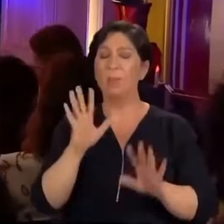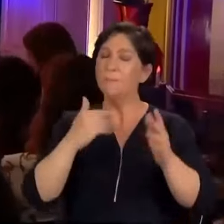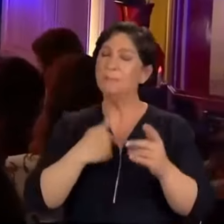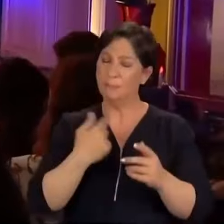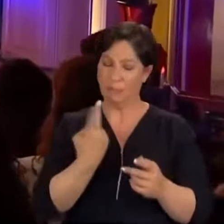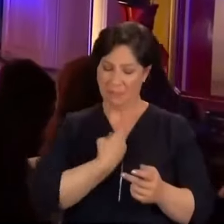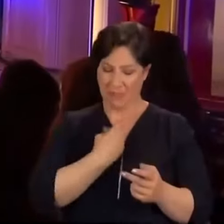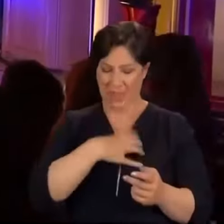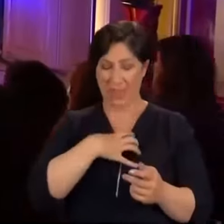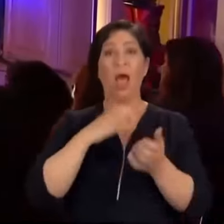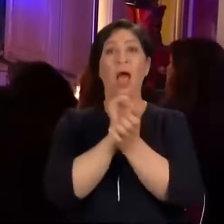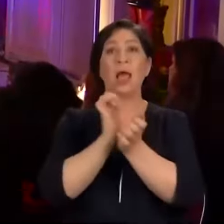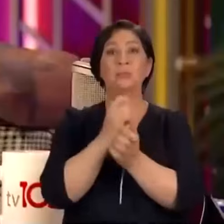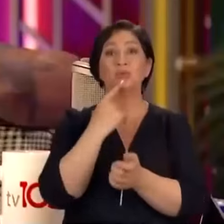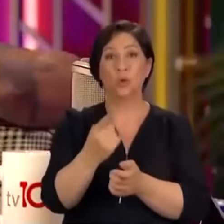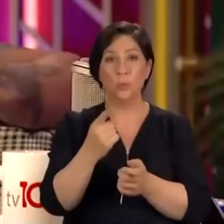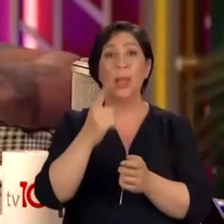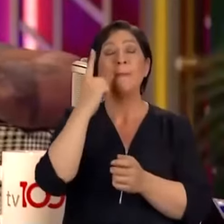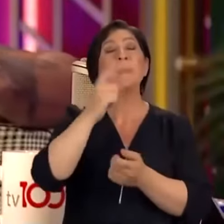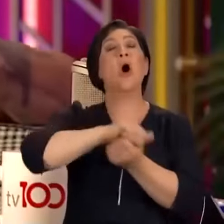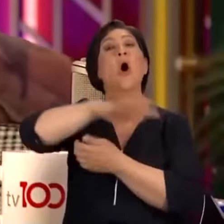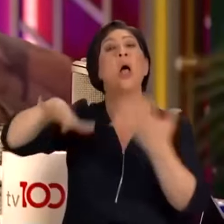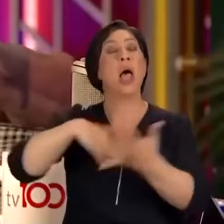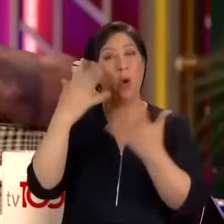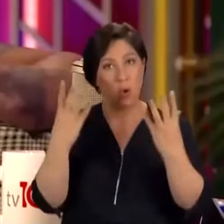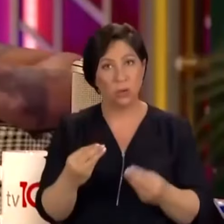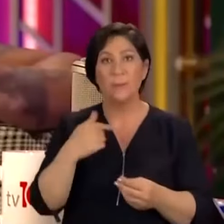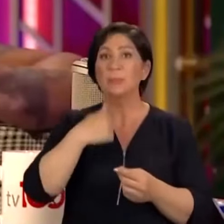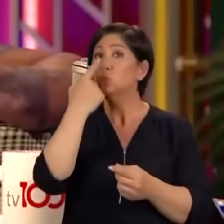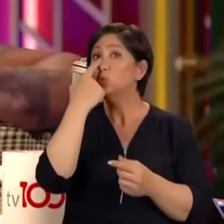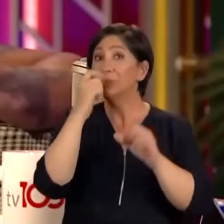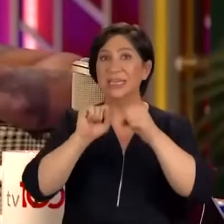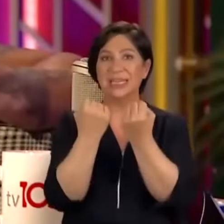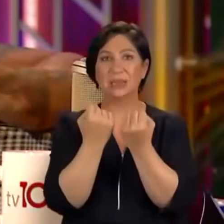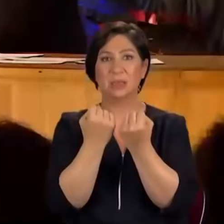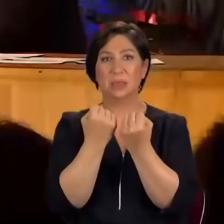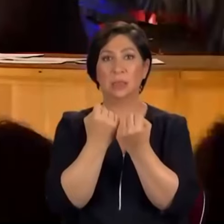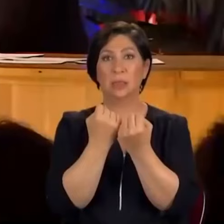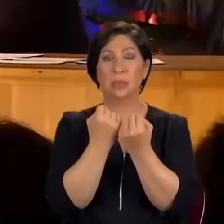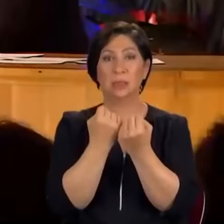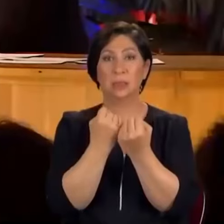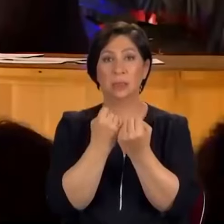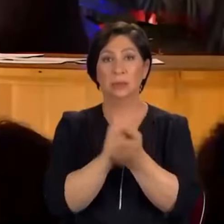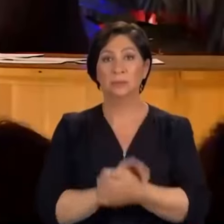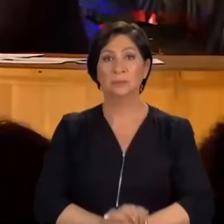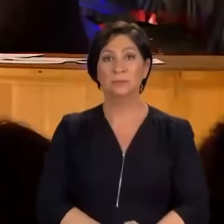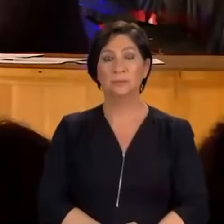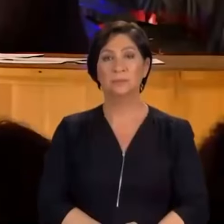kendi ailemi kastediyorum şimdi bir olay yaşandı Benim burnum kırıldı Hı hı